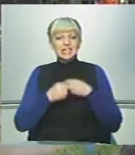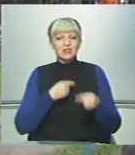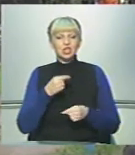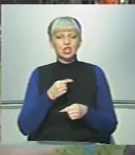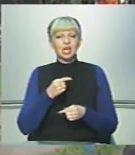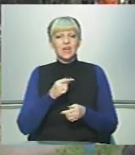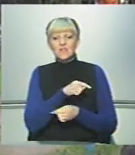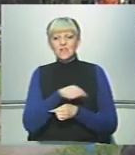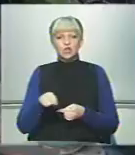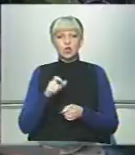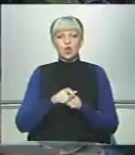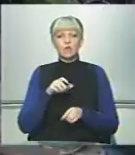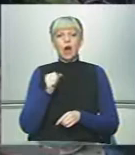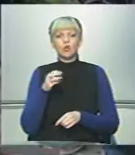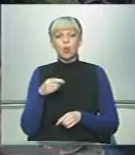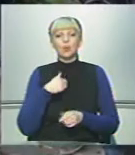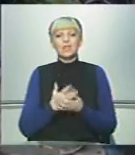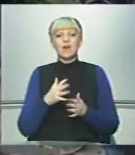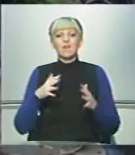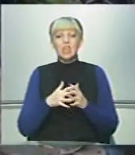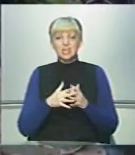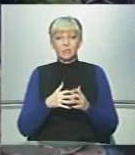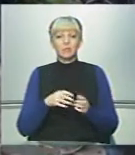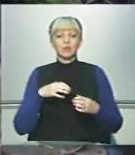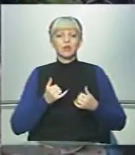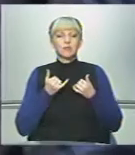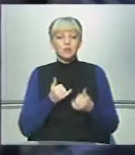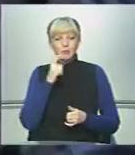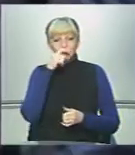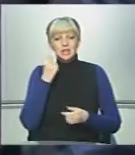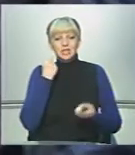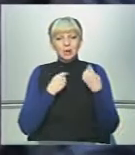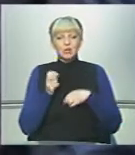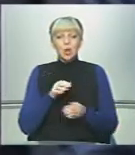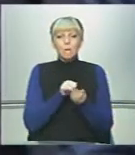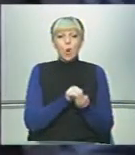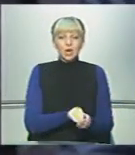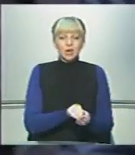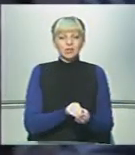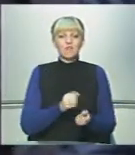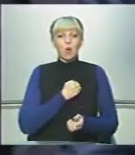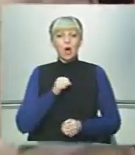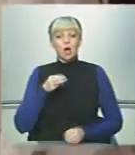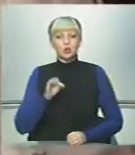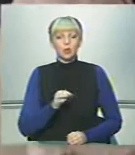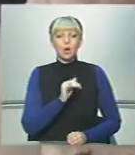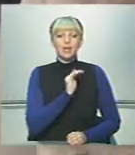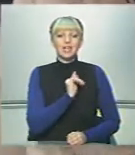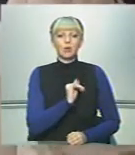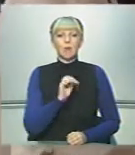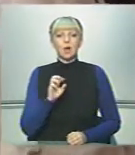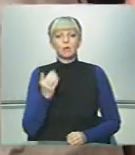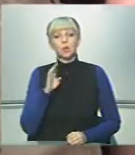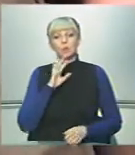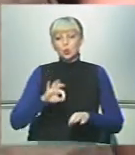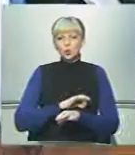АТО, бо у нас є війна. Із шаною та гіркими сльозами прийшла до могили загиблого воїна АТО Ігоря Балабоскіна його